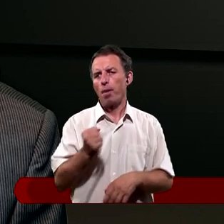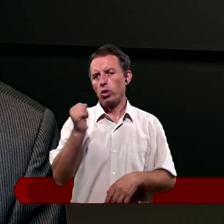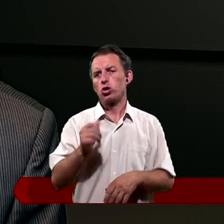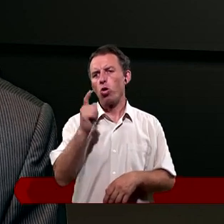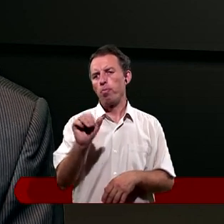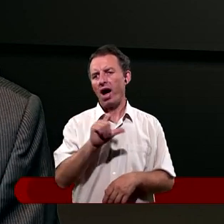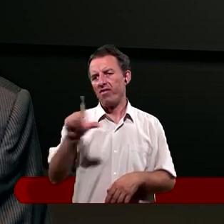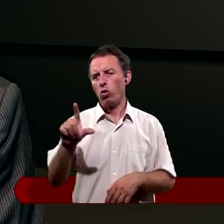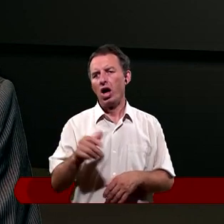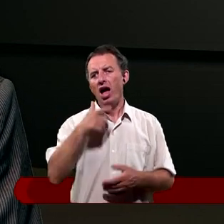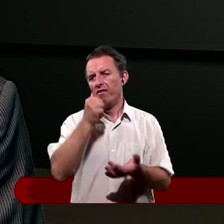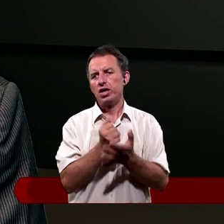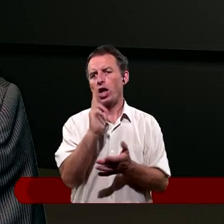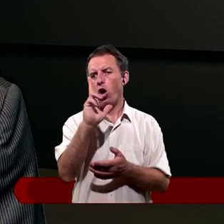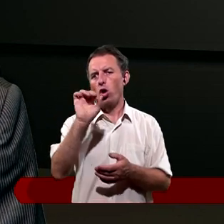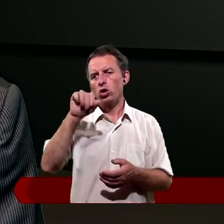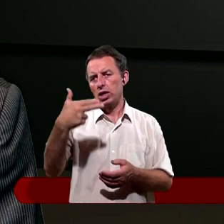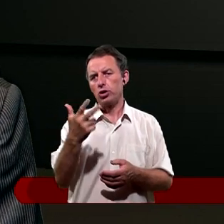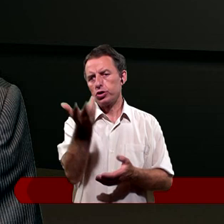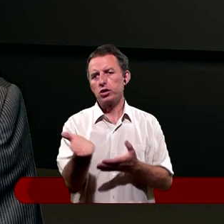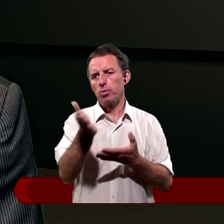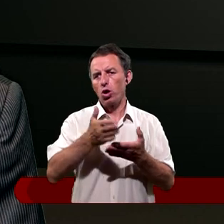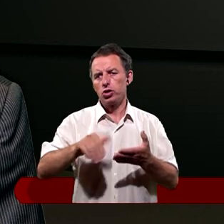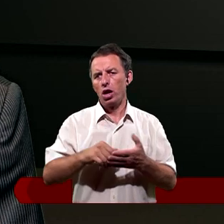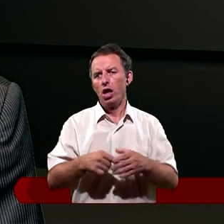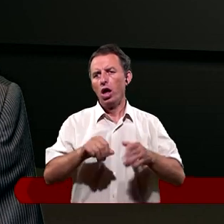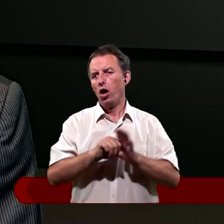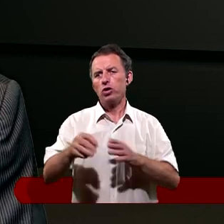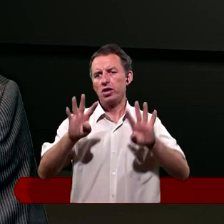Apostoł Paweł w liście do Kolosan, w 3 rozdziale